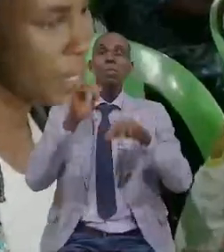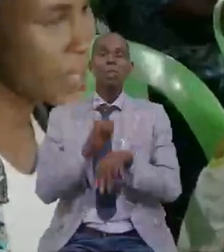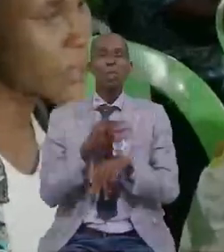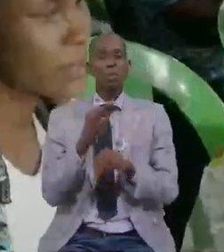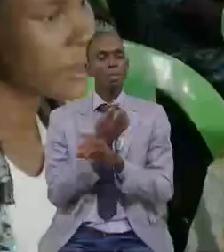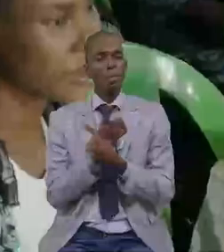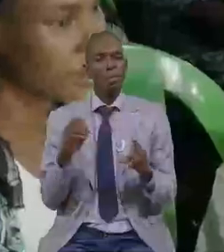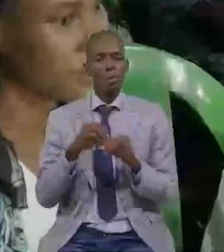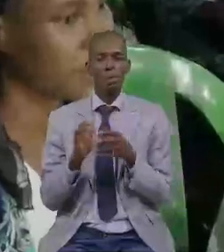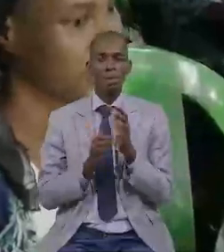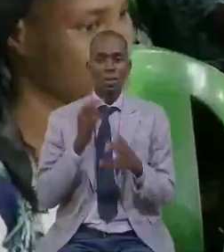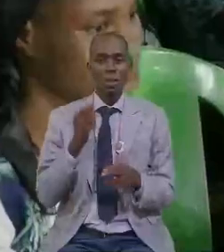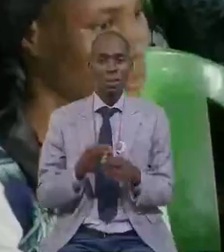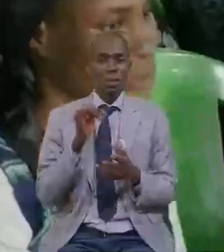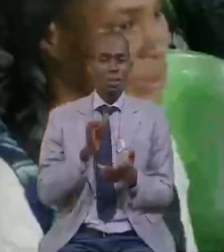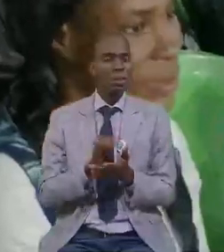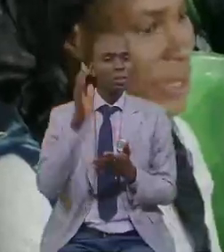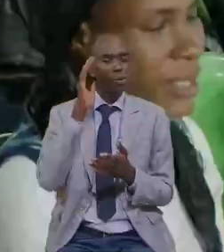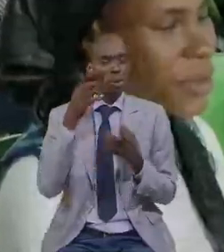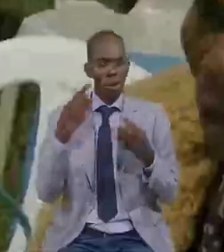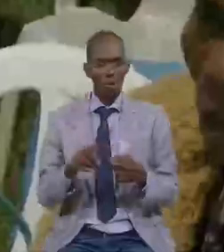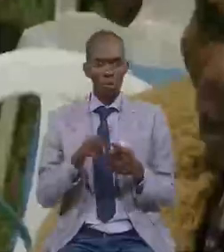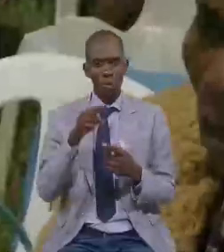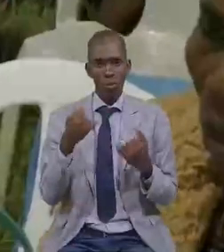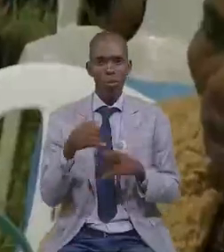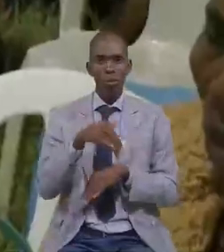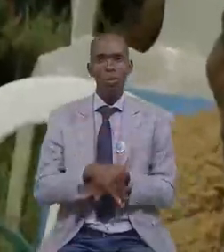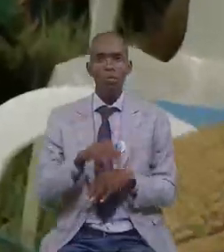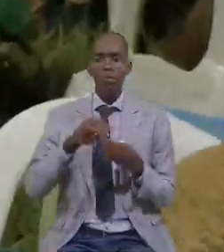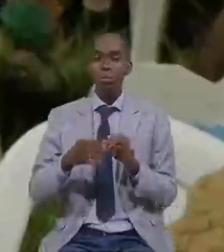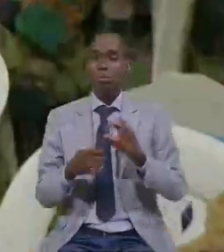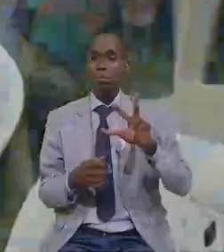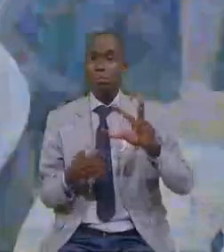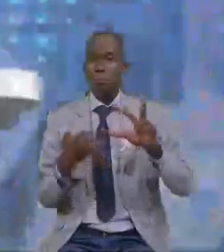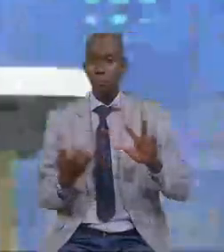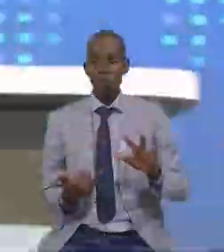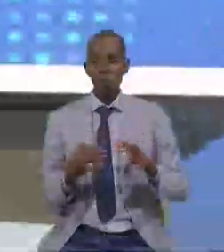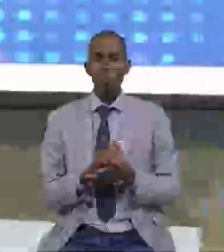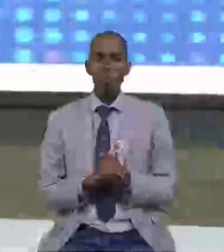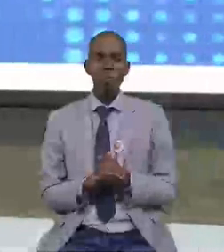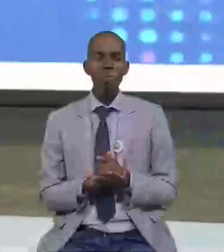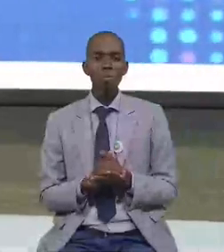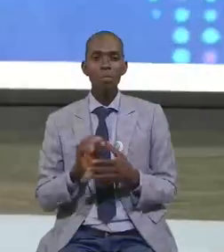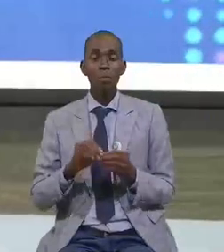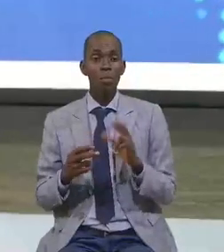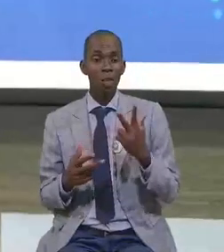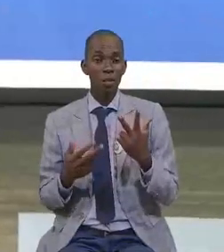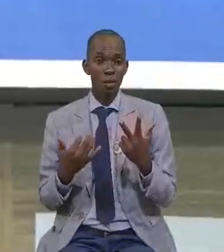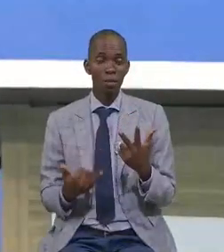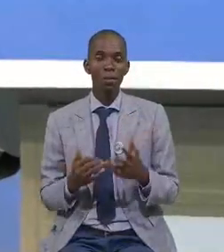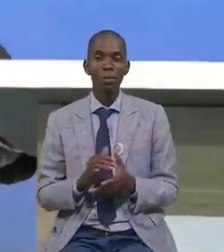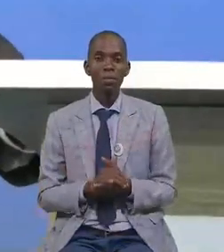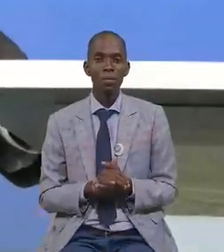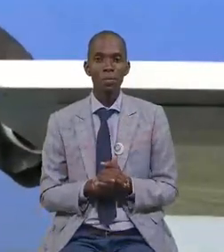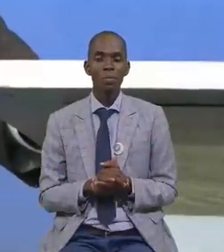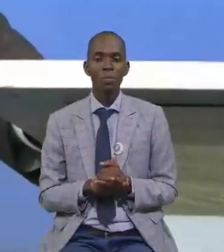délivrance, c'est ce que le Seigneur fera pour vous ce soir. Numéro 3, nous allons voir